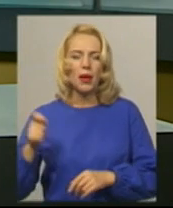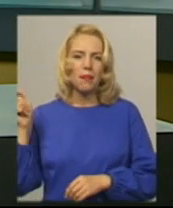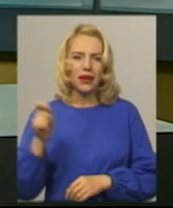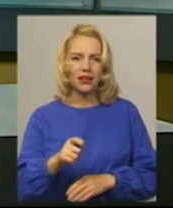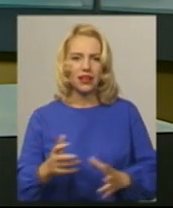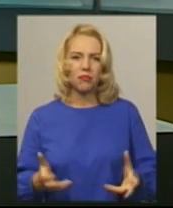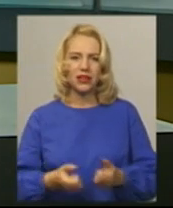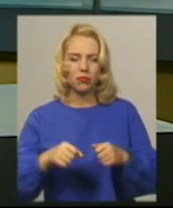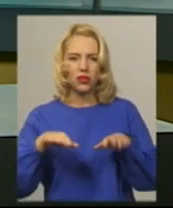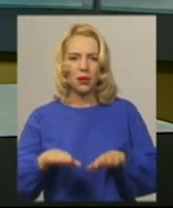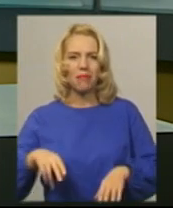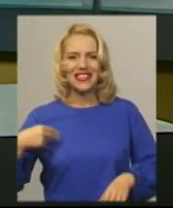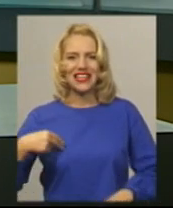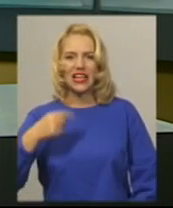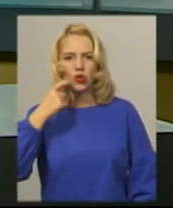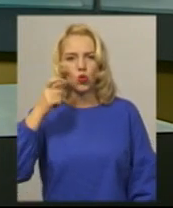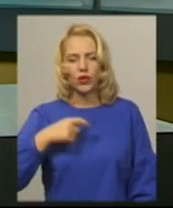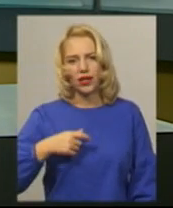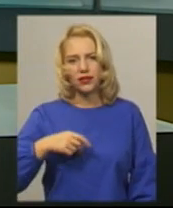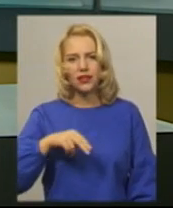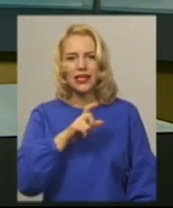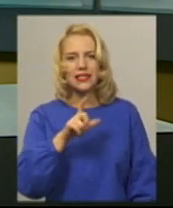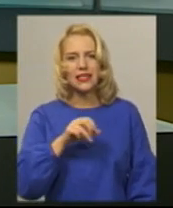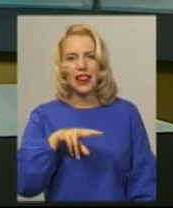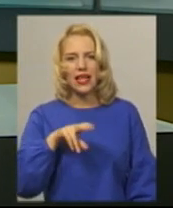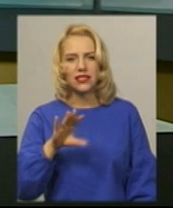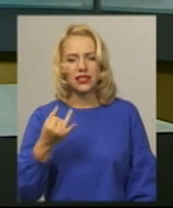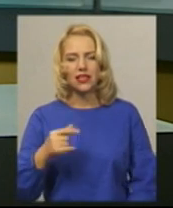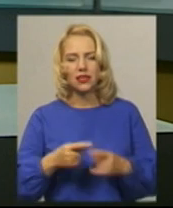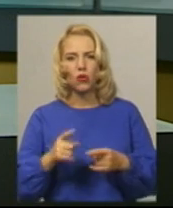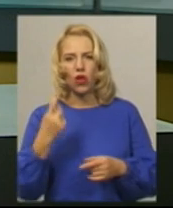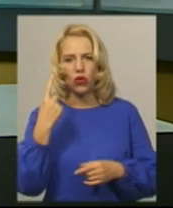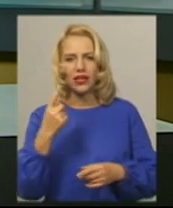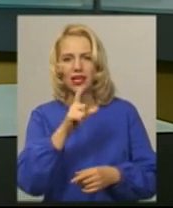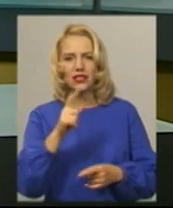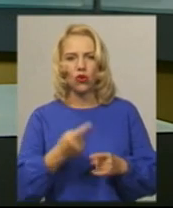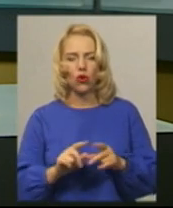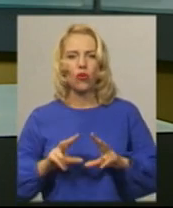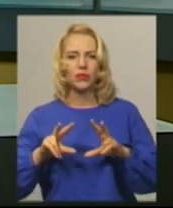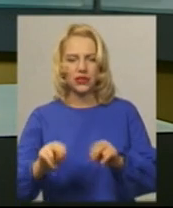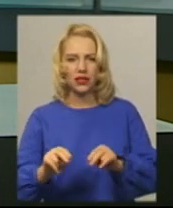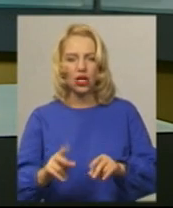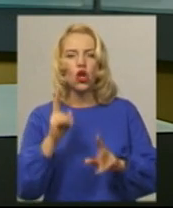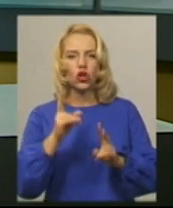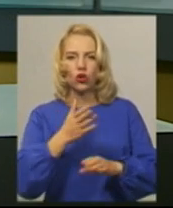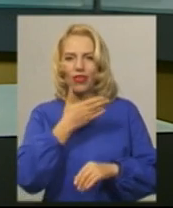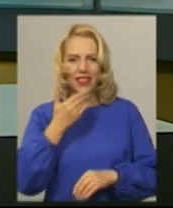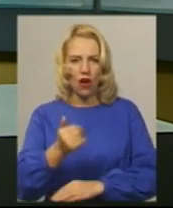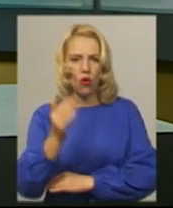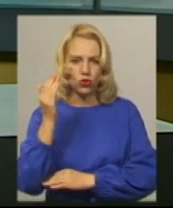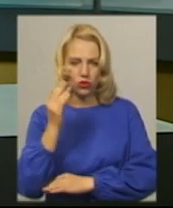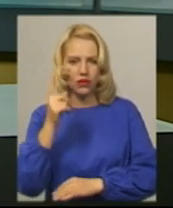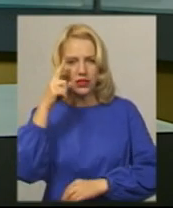рішення президент України Володимир Зеленський. Нагадую, це була одна з його обіцянок. Хто не голосував, знає Дар'я